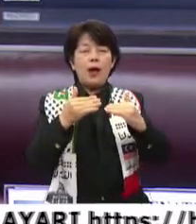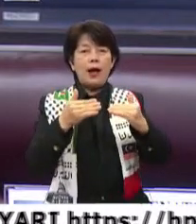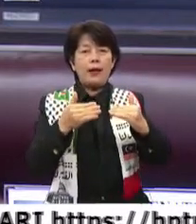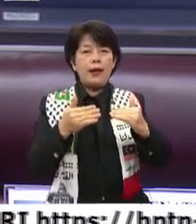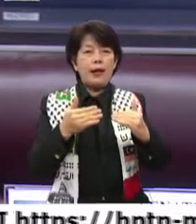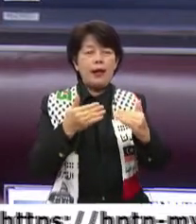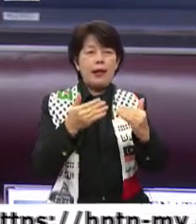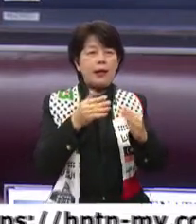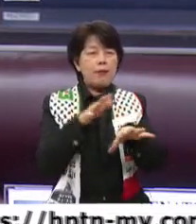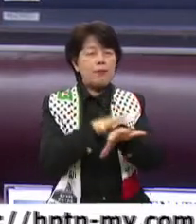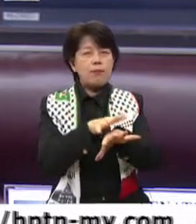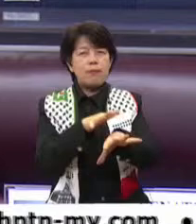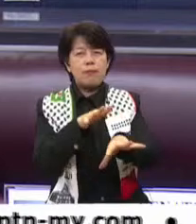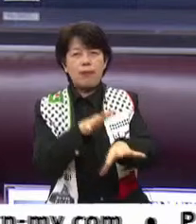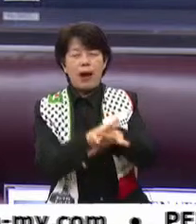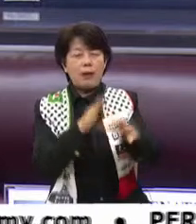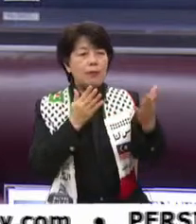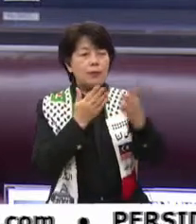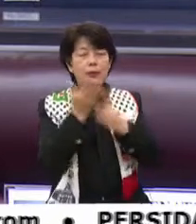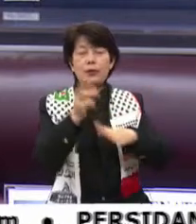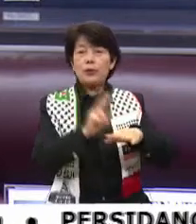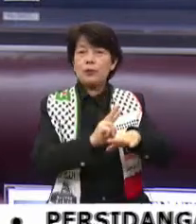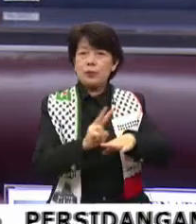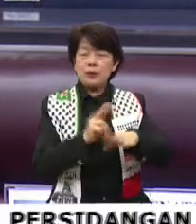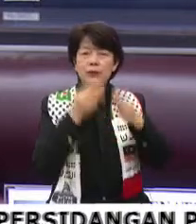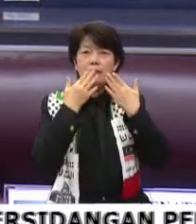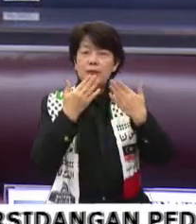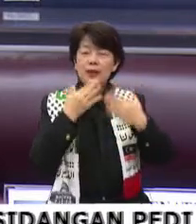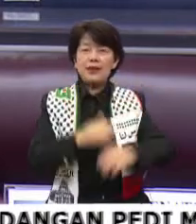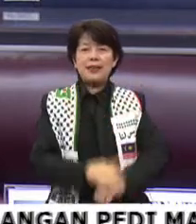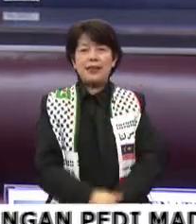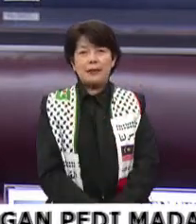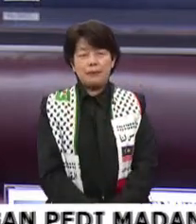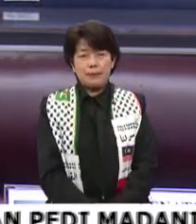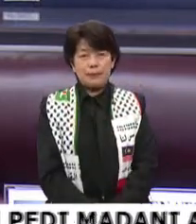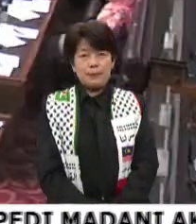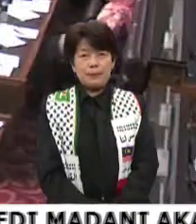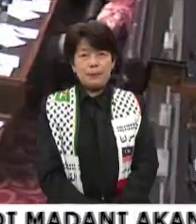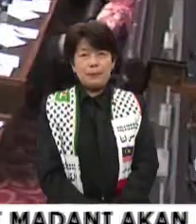Usahawan menerusi koperasi sekian terima kasih